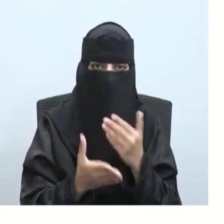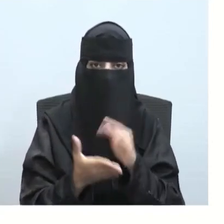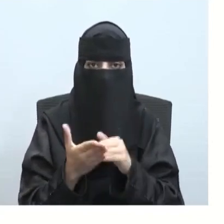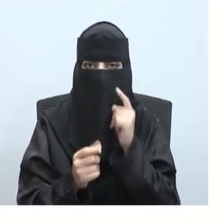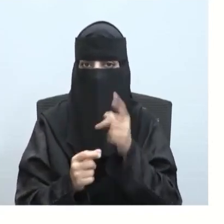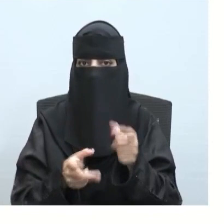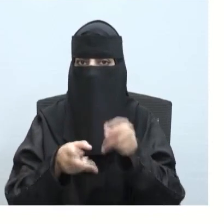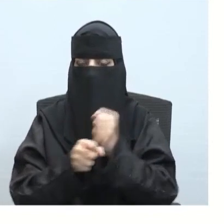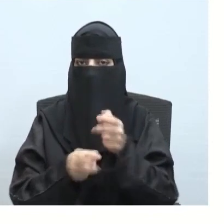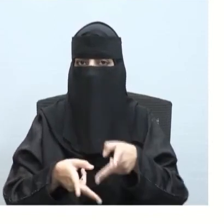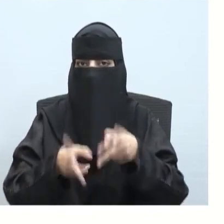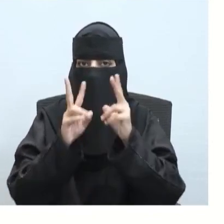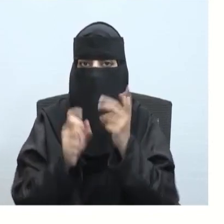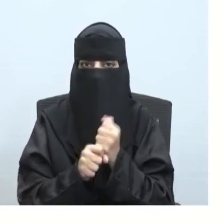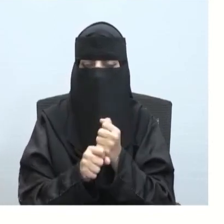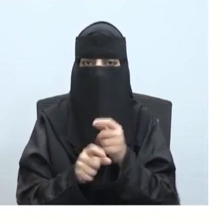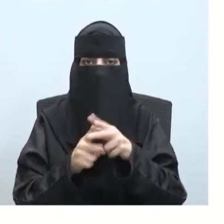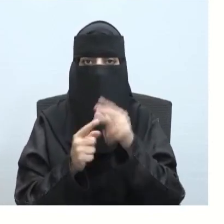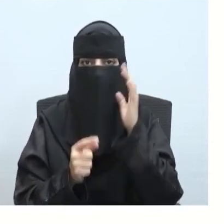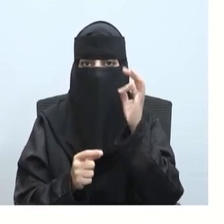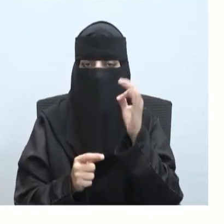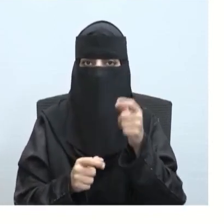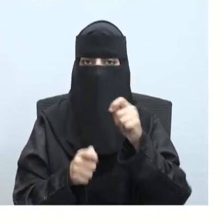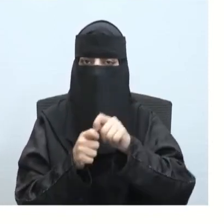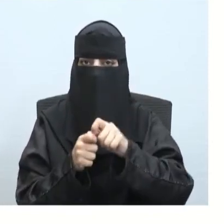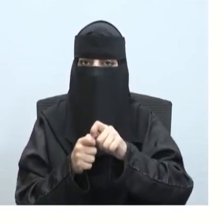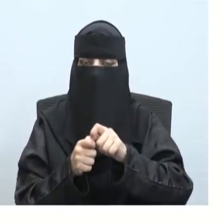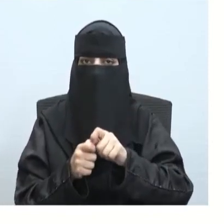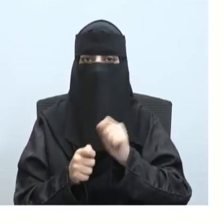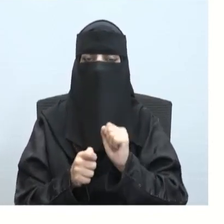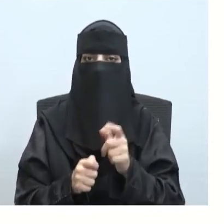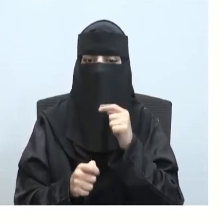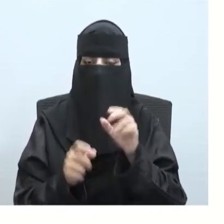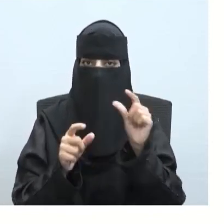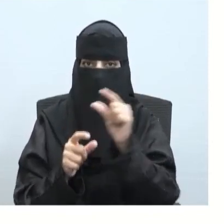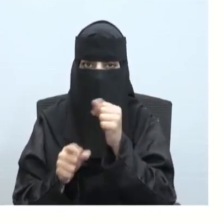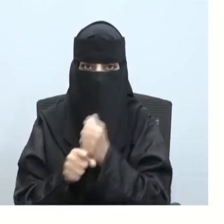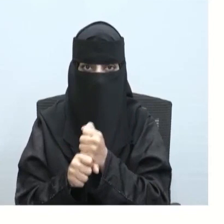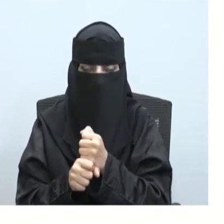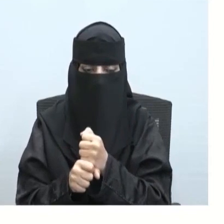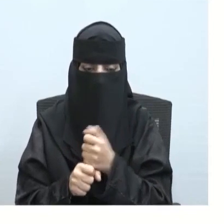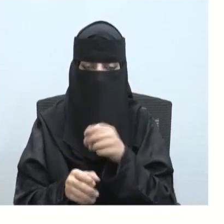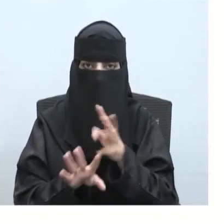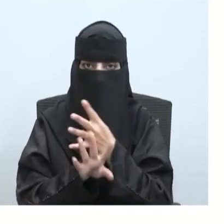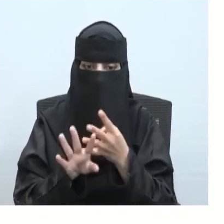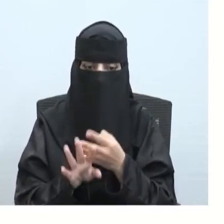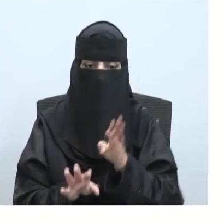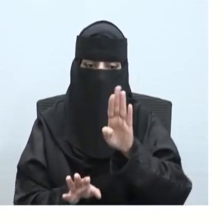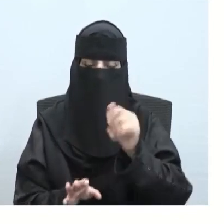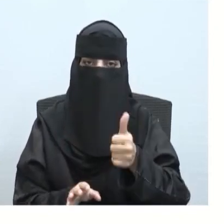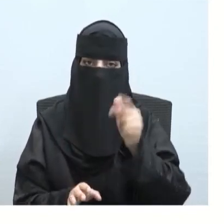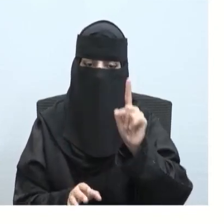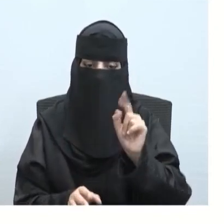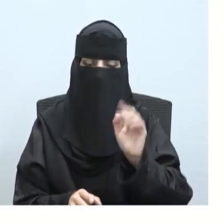أيضا إنشاء نموذج أولي للصناعة الذكية والأتمتة بإنترنت الأشياء. الأدوات التي تم استخدامها: برنامج الكاب كربون.